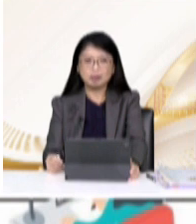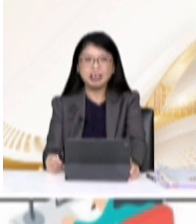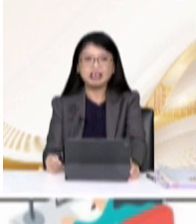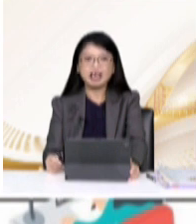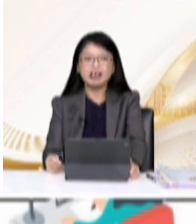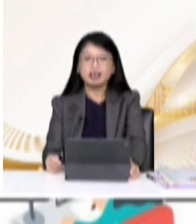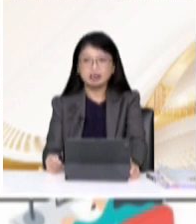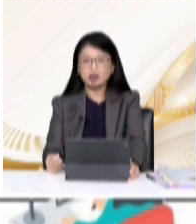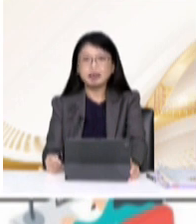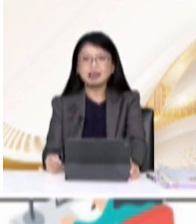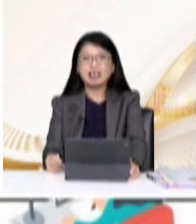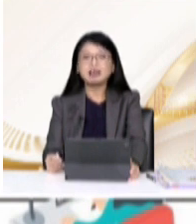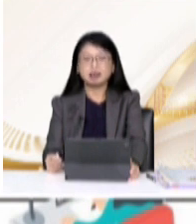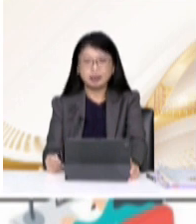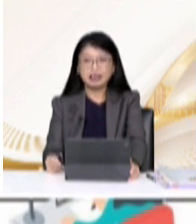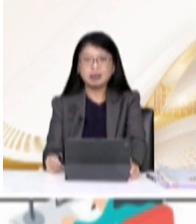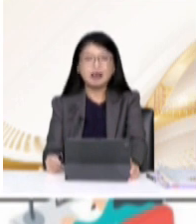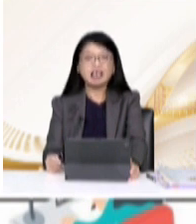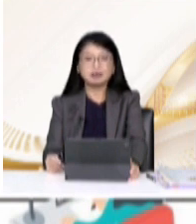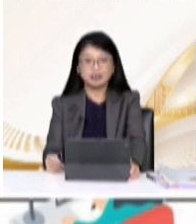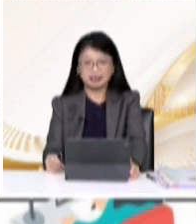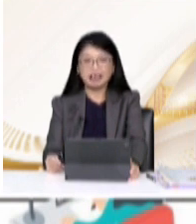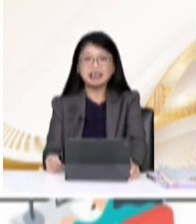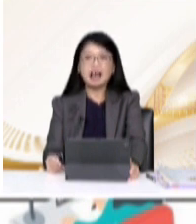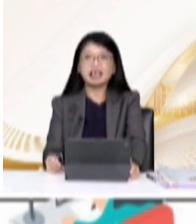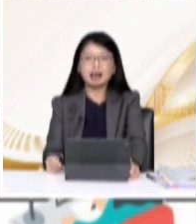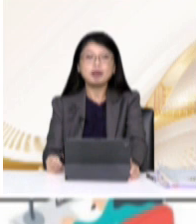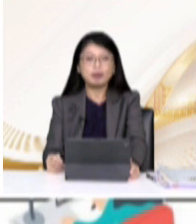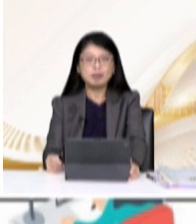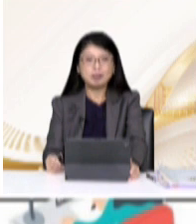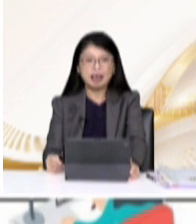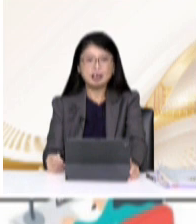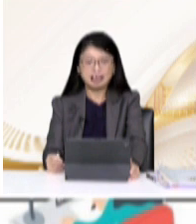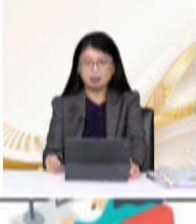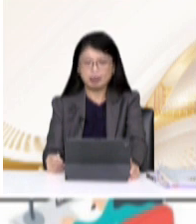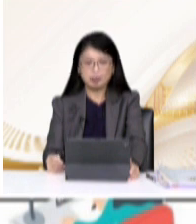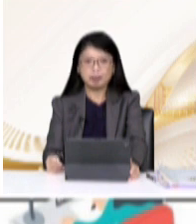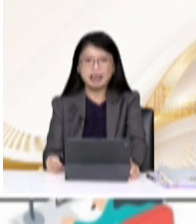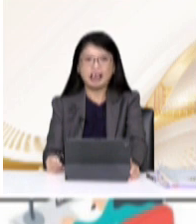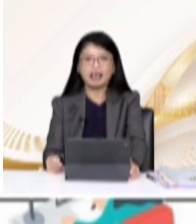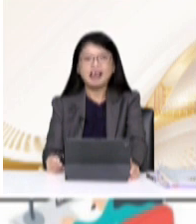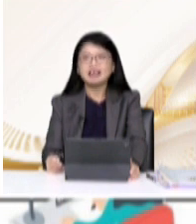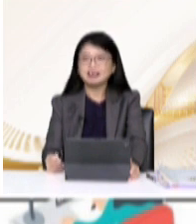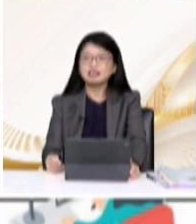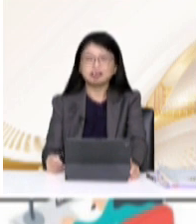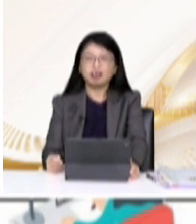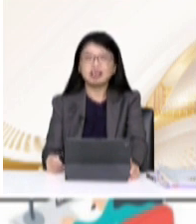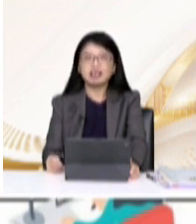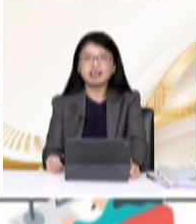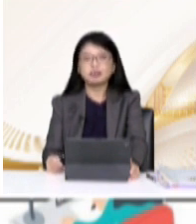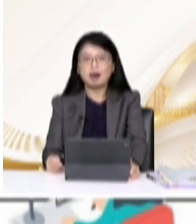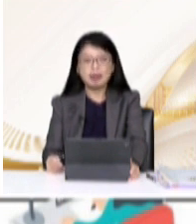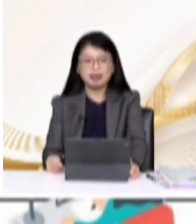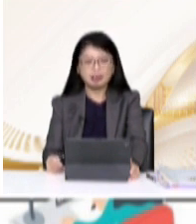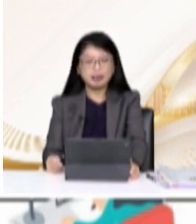ผิดทางพินัยเนี่ยก็จะต้องเป็นท่านรัฐมนตรีว่าการกระทรวงศึกษาธิการนะคะเป็นผู้มีอำนาจในการปรับเป็นซึ่งกรณีถ้